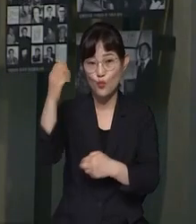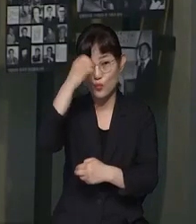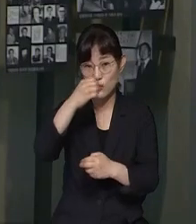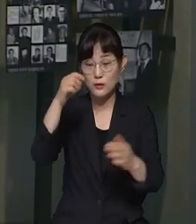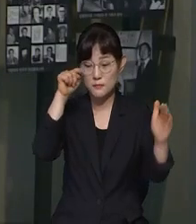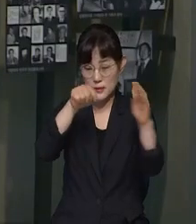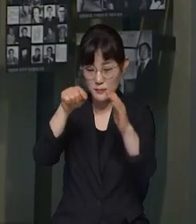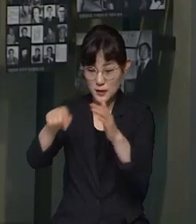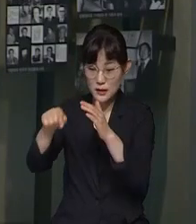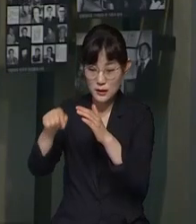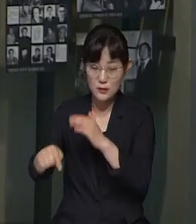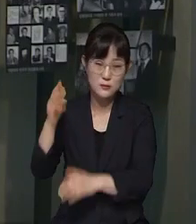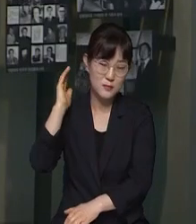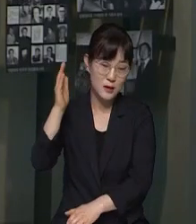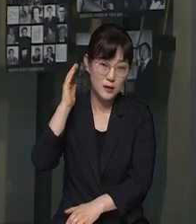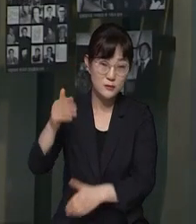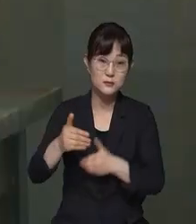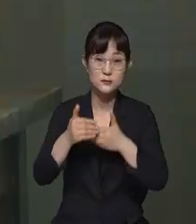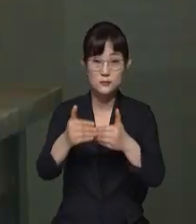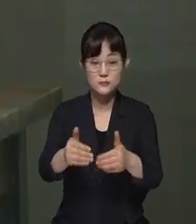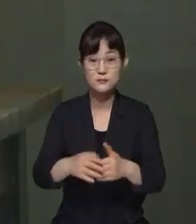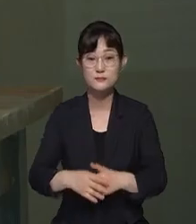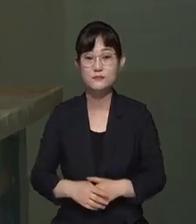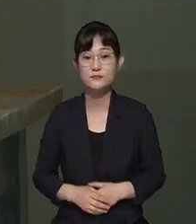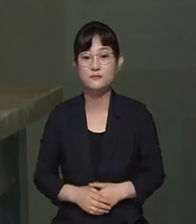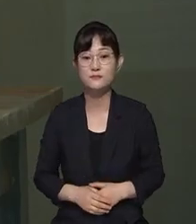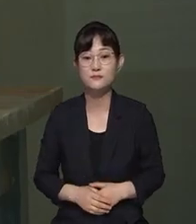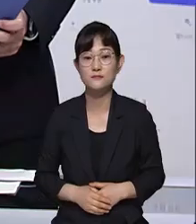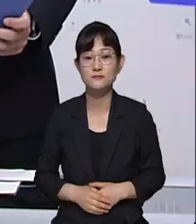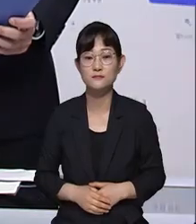찾아가 전문가 강연을 진행합니다.